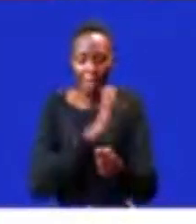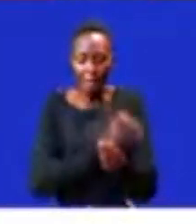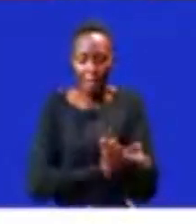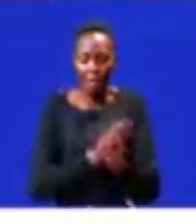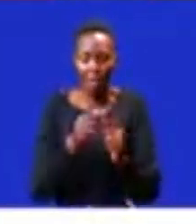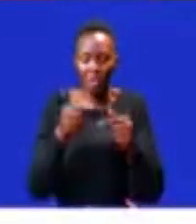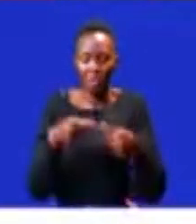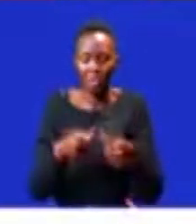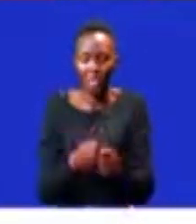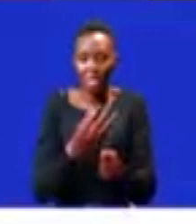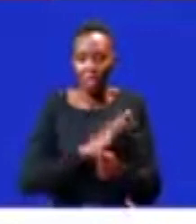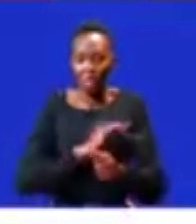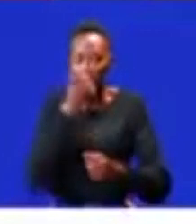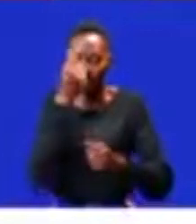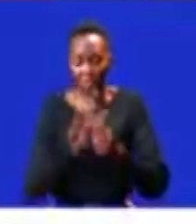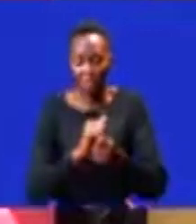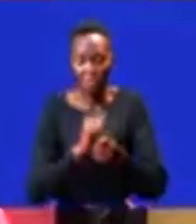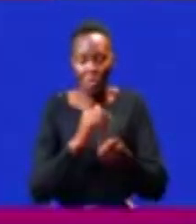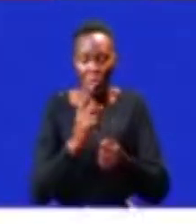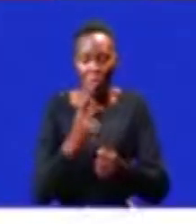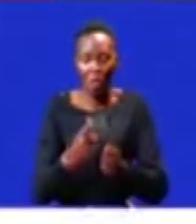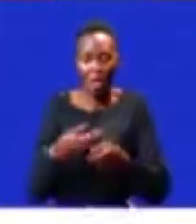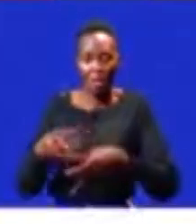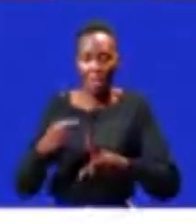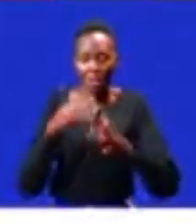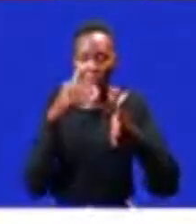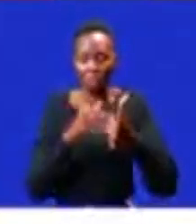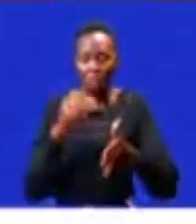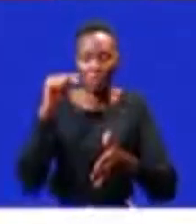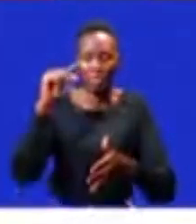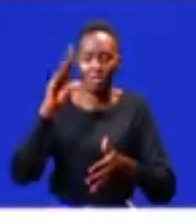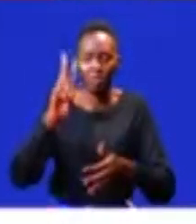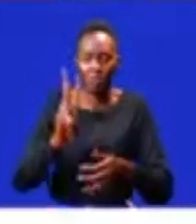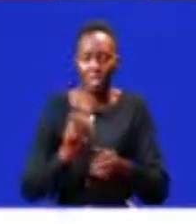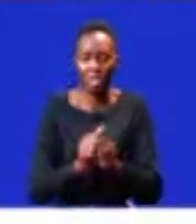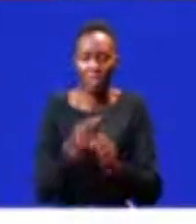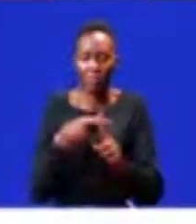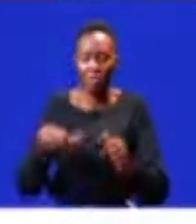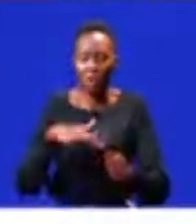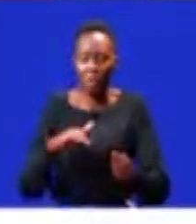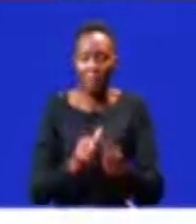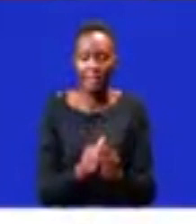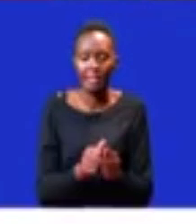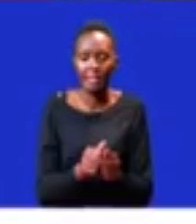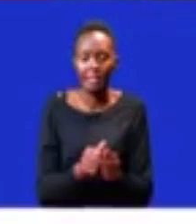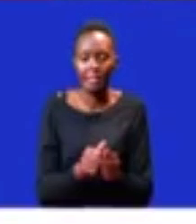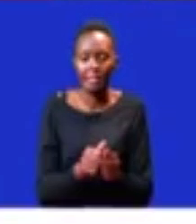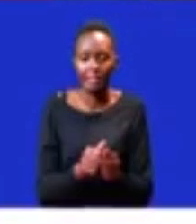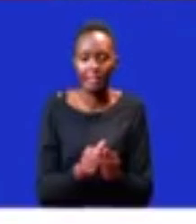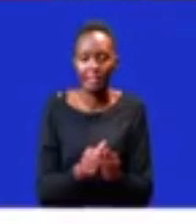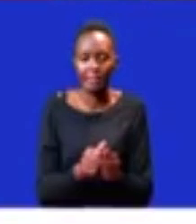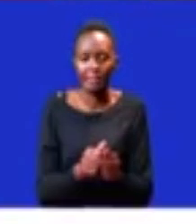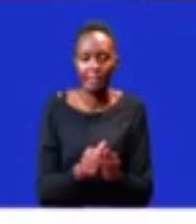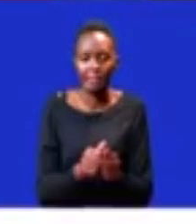yuto nikech iyo ni achiel kuom geng'o lwenje mantiere e udi kata e gwenge ma waaye nikech lwenje machomo